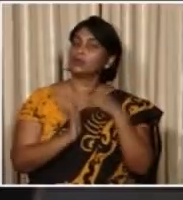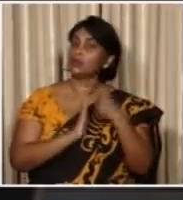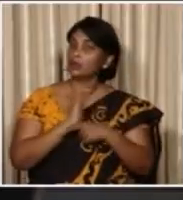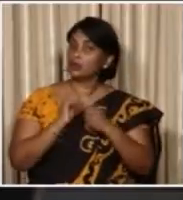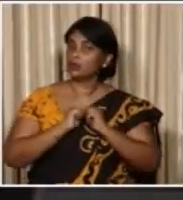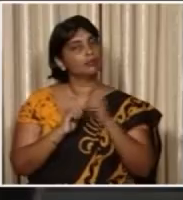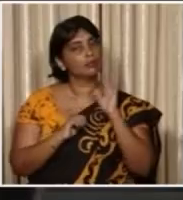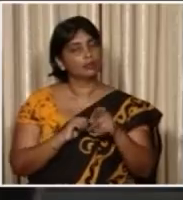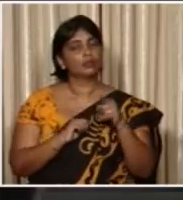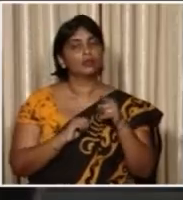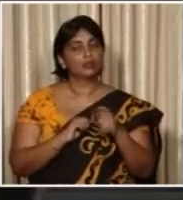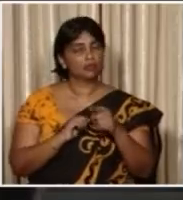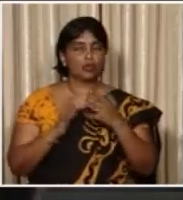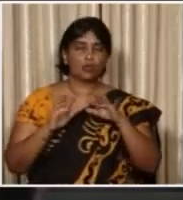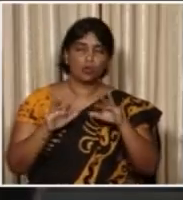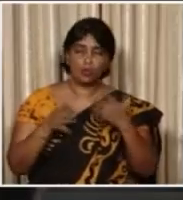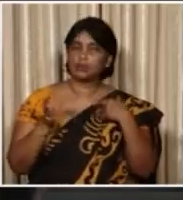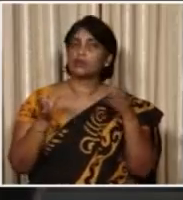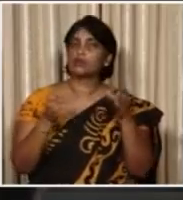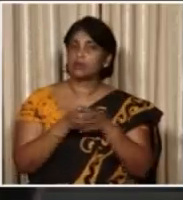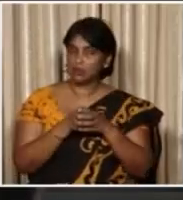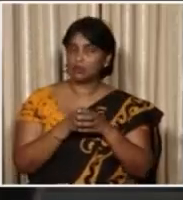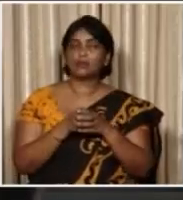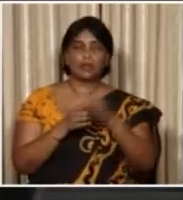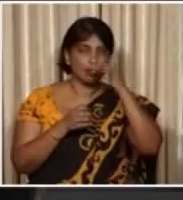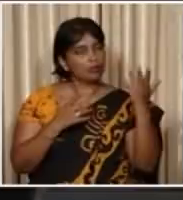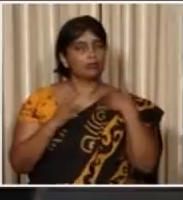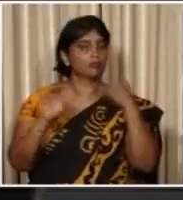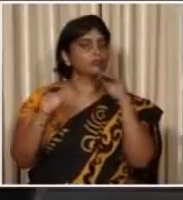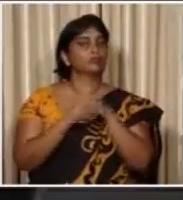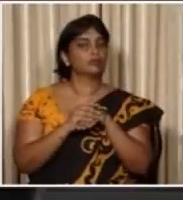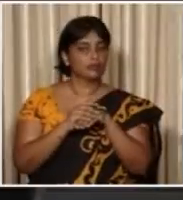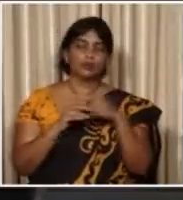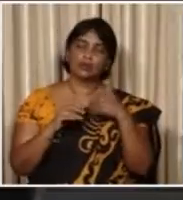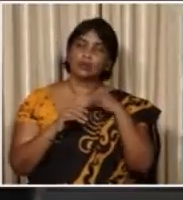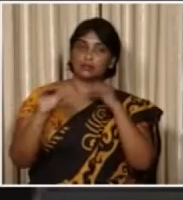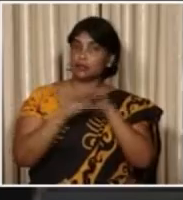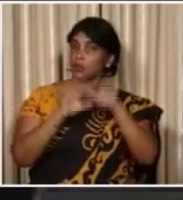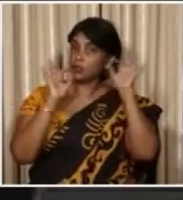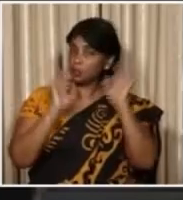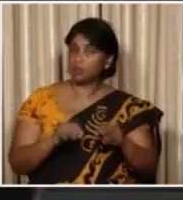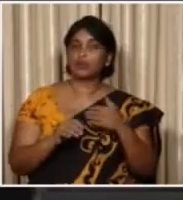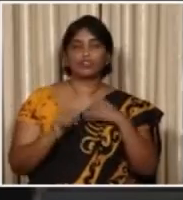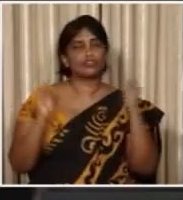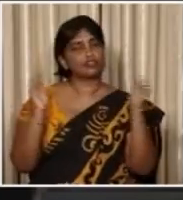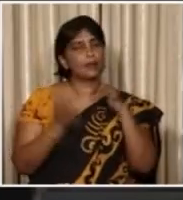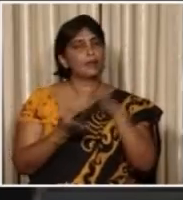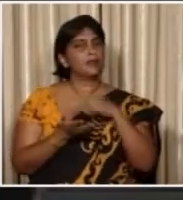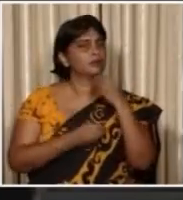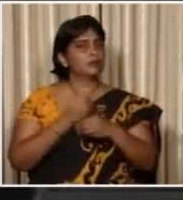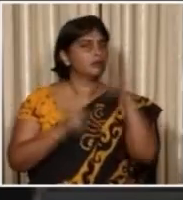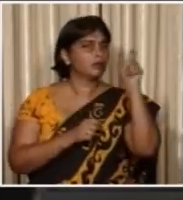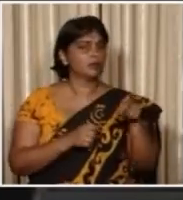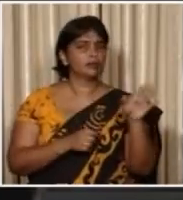වෙන්නගේ අර්බුදය තුල කවුරු හෝ කණ්ඩායමක් හෝ නායකයෙක් හෝ මේකට අත ගහලා අපි යම් තැනකට නොගෙනාව නම් සුළුහා මධ්‍ය පරිමාණ ව්‍යාපාරිකයා